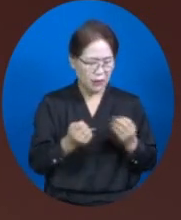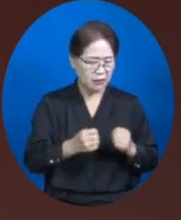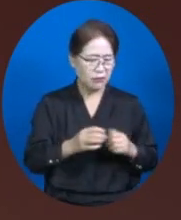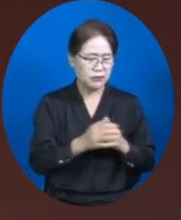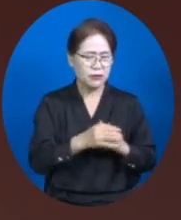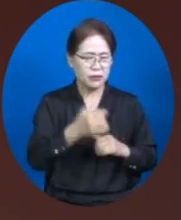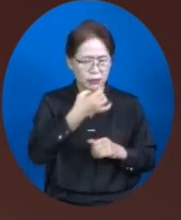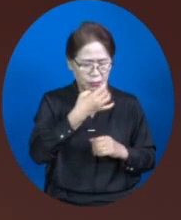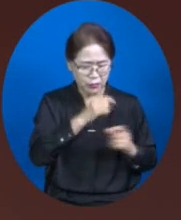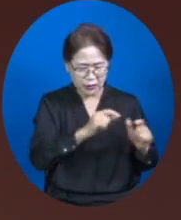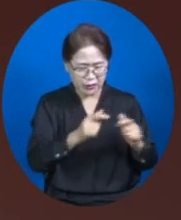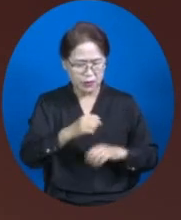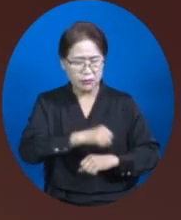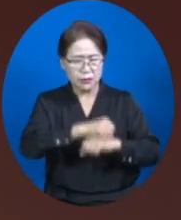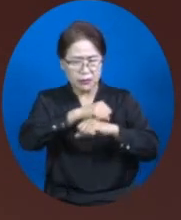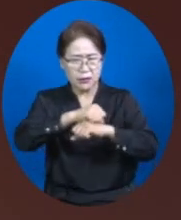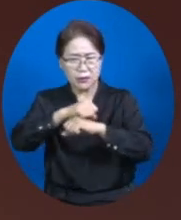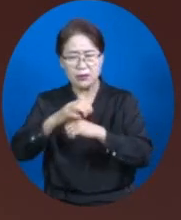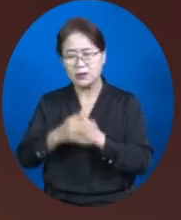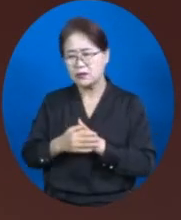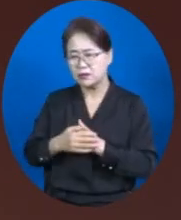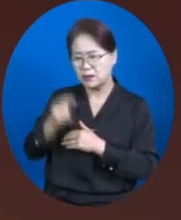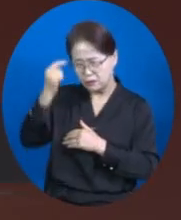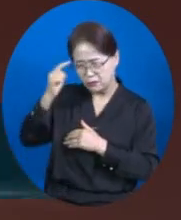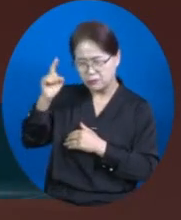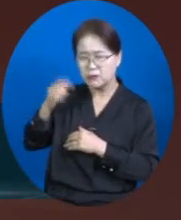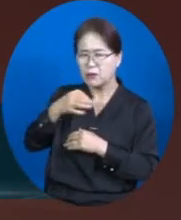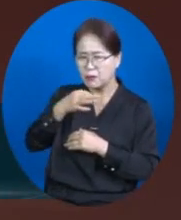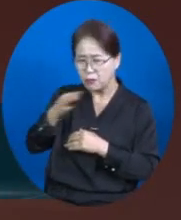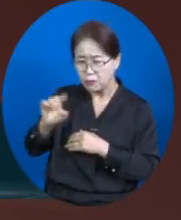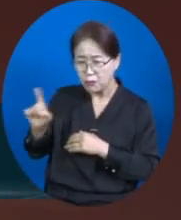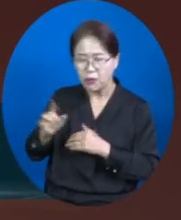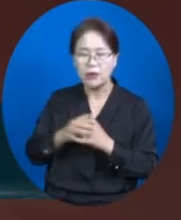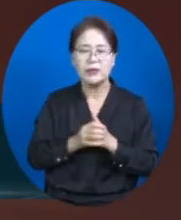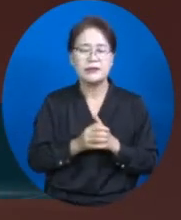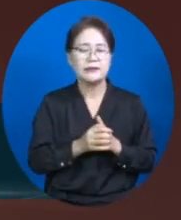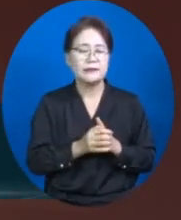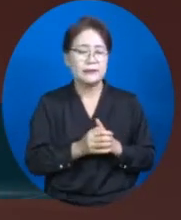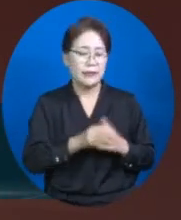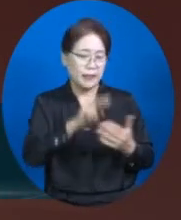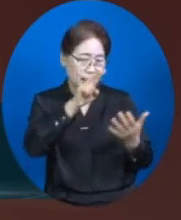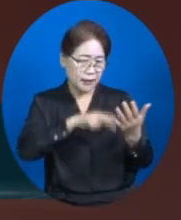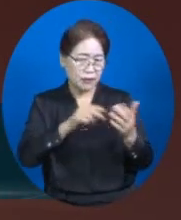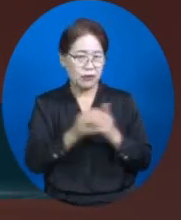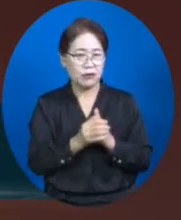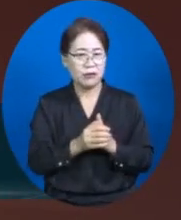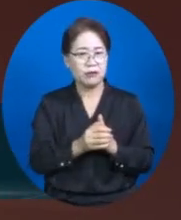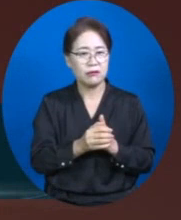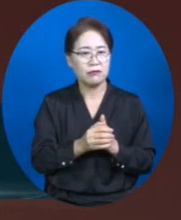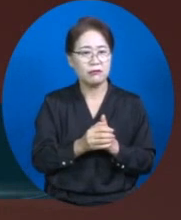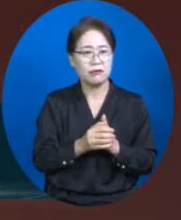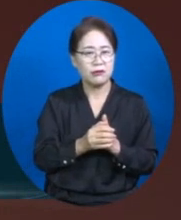쌓아두고 자신의 영혼을 향하여 이렇게 외쳤어요 우리 한번 읽어볼까 다 같이요